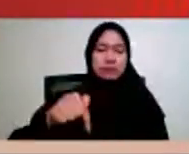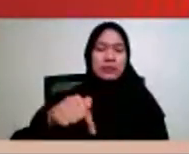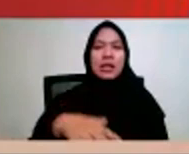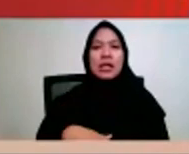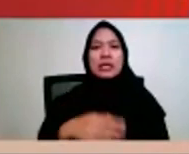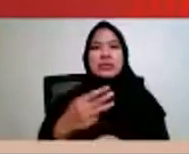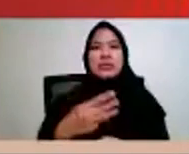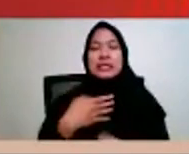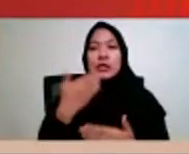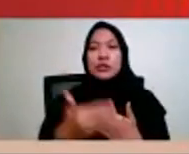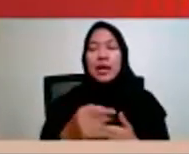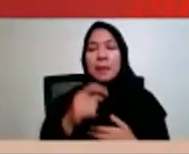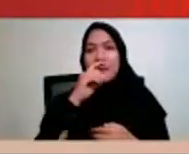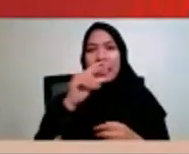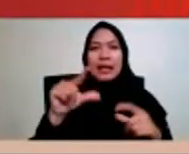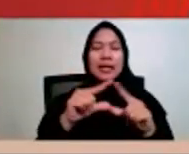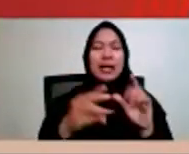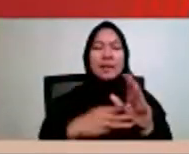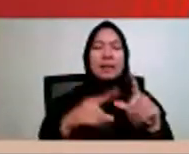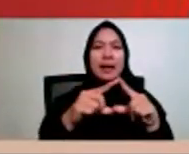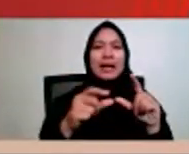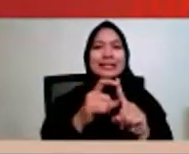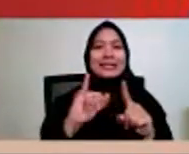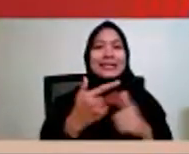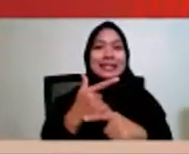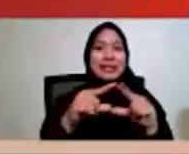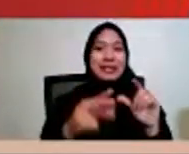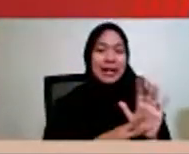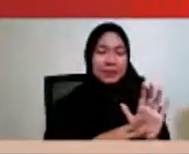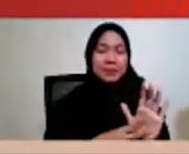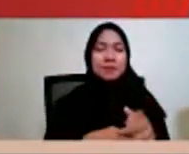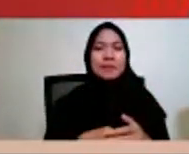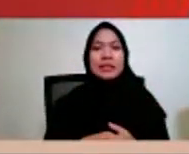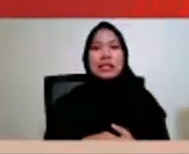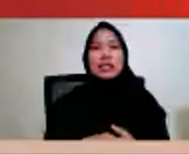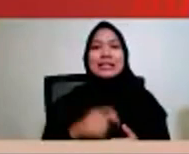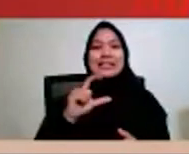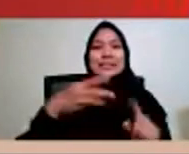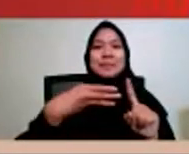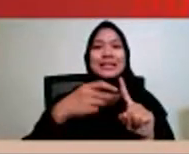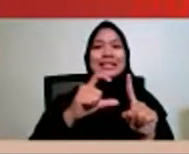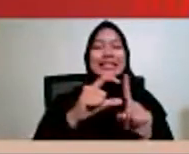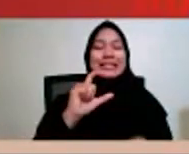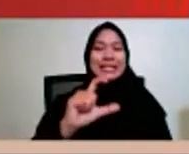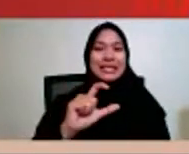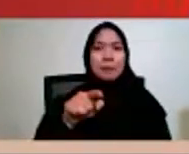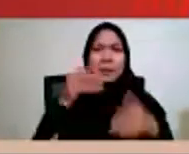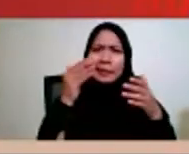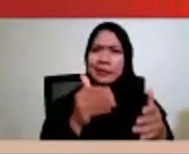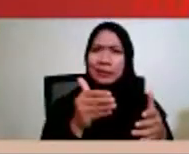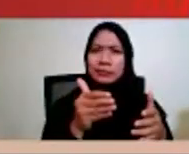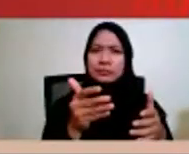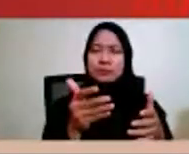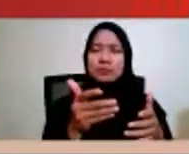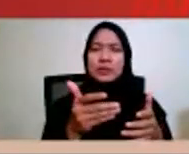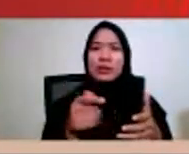pertanyaan dari Pak Ramadian Ekaputra dimana ipdc yang menjadi perhatian itu